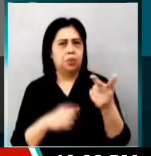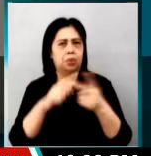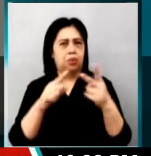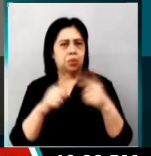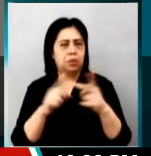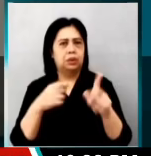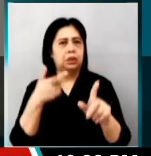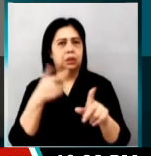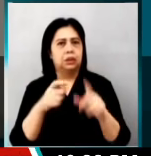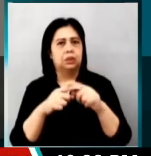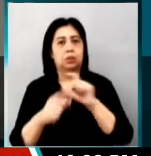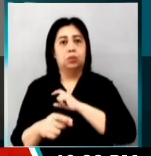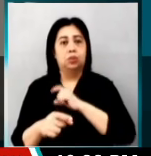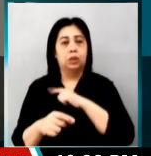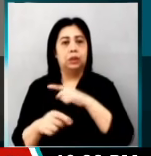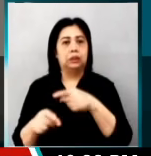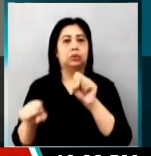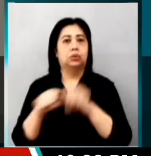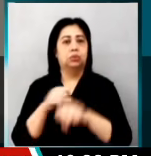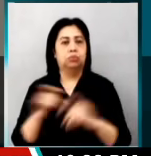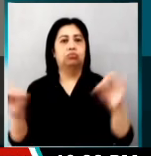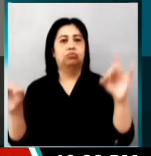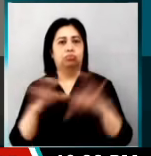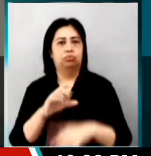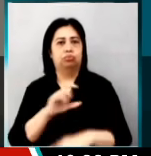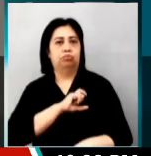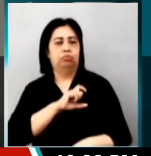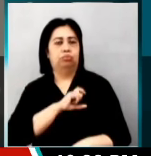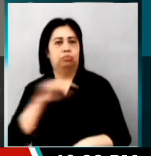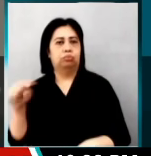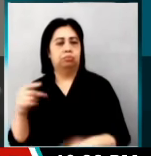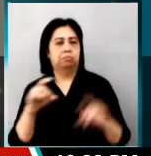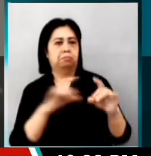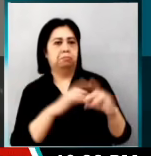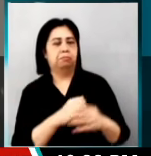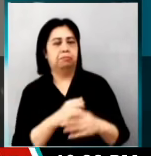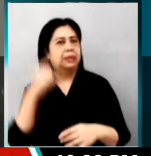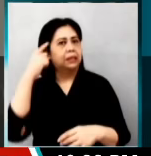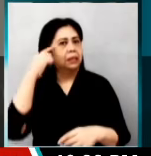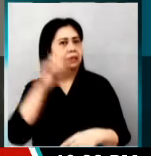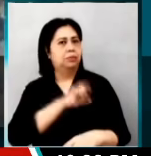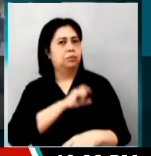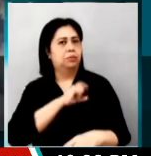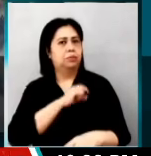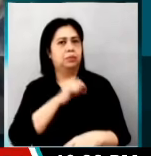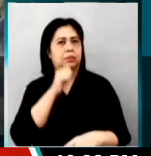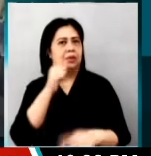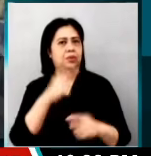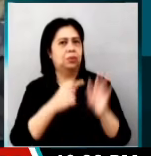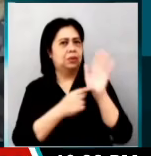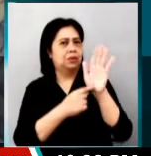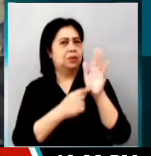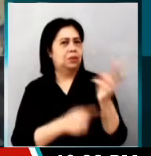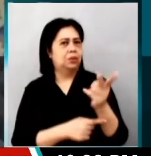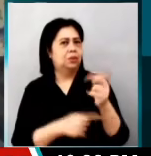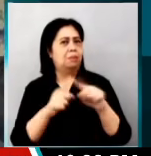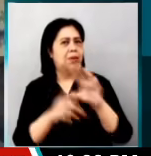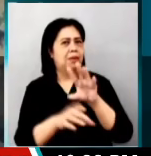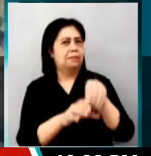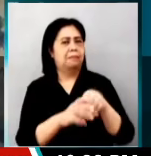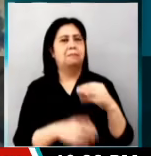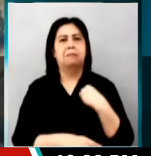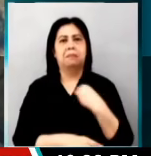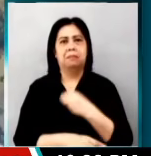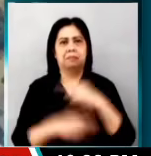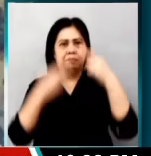police mobile kaya gumanti ng putok ang mga pulis. Tingin ng pulisya, hindi lang aktivista ang dalawa kundi mga miyembro rin ng rebelding